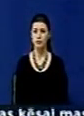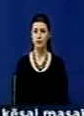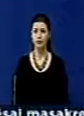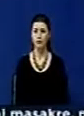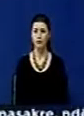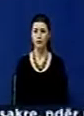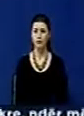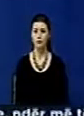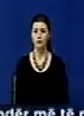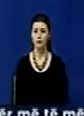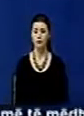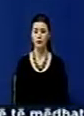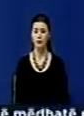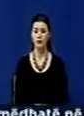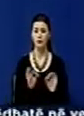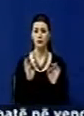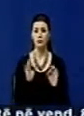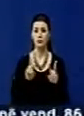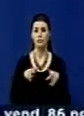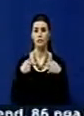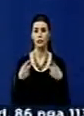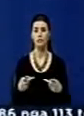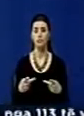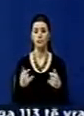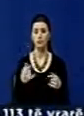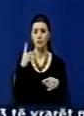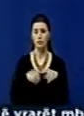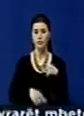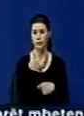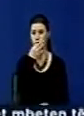Rregull, zonja Kadriaj, e fundit pyetja për Isa Mustafa.